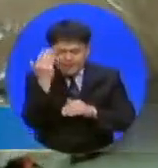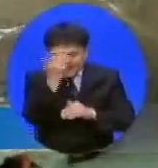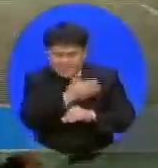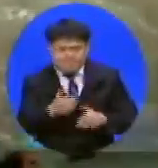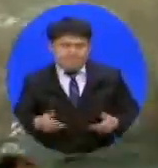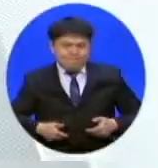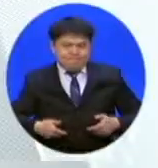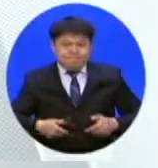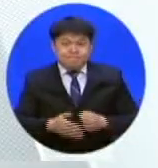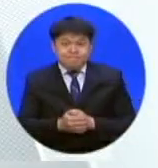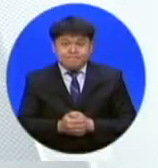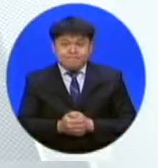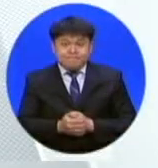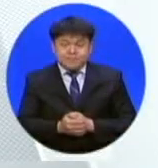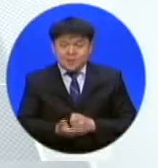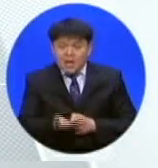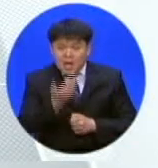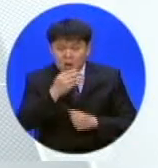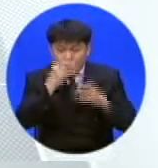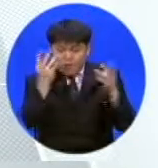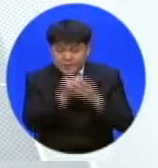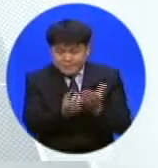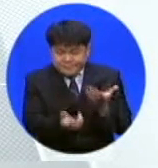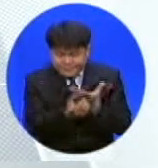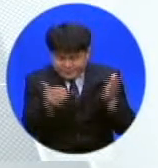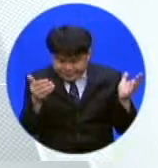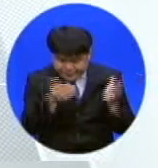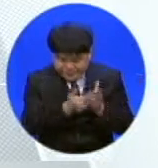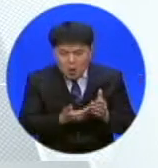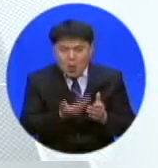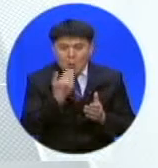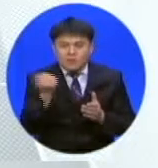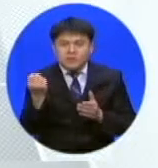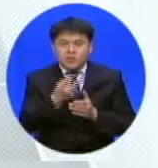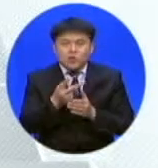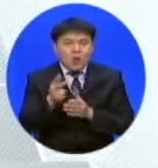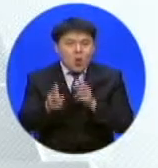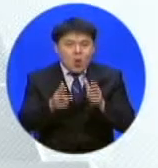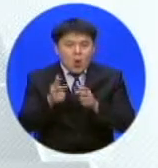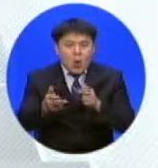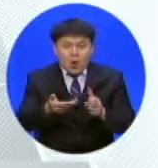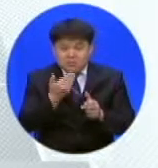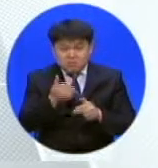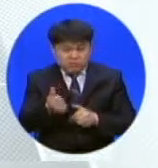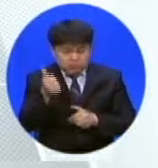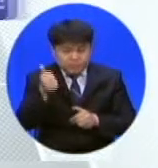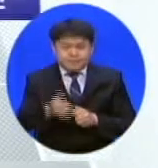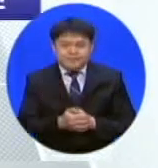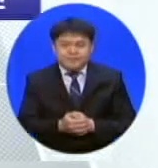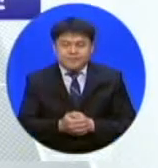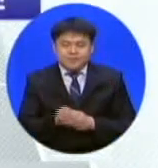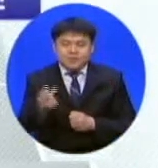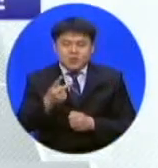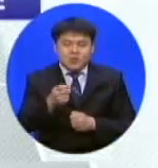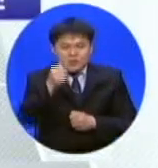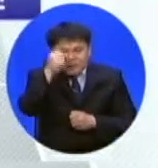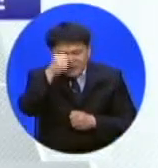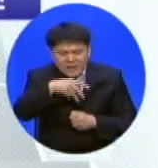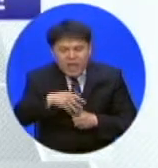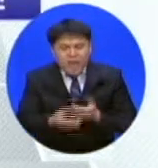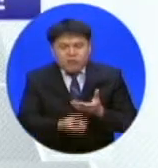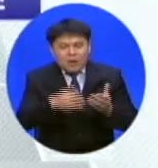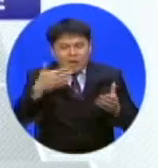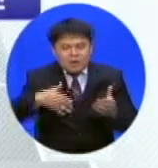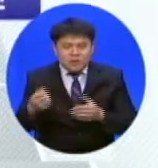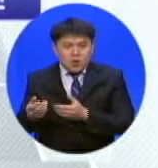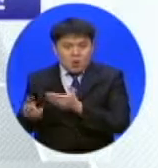합니다. 음식은 완전히 익혀야 하며 되도록 가공식품을 사용하는 것이 좋습니다. 날 음식과 조리된 음식은